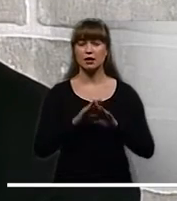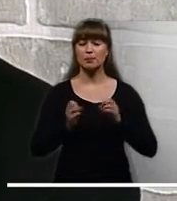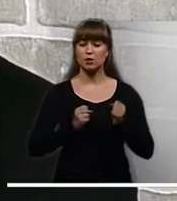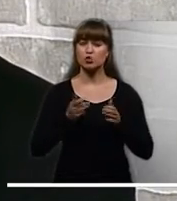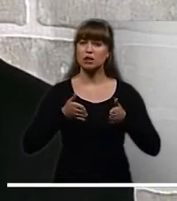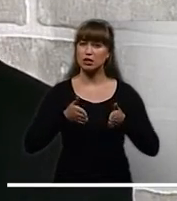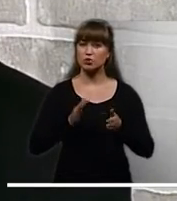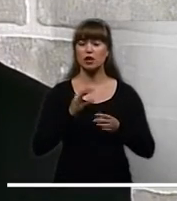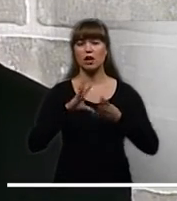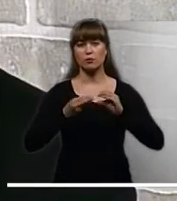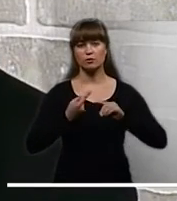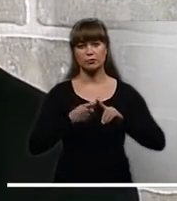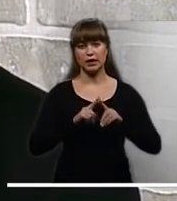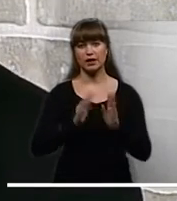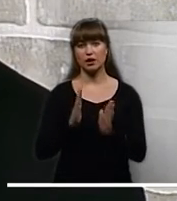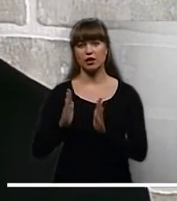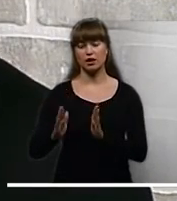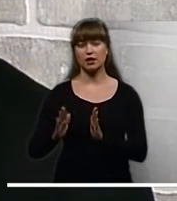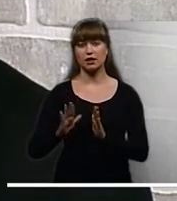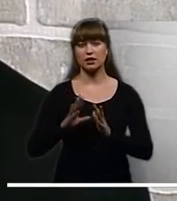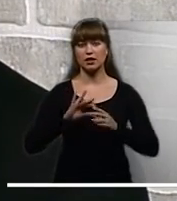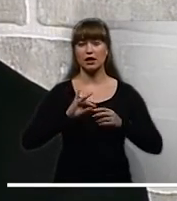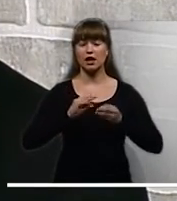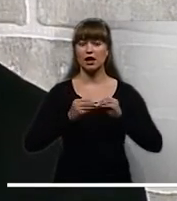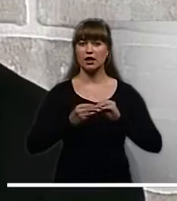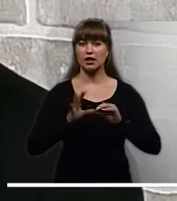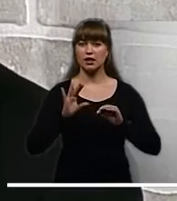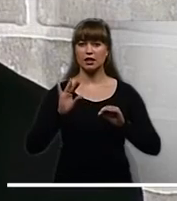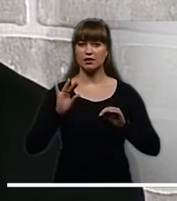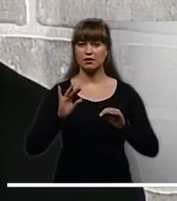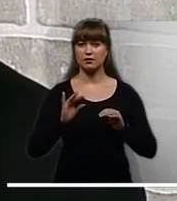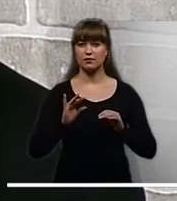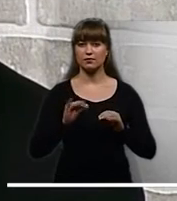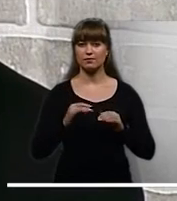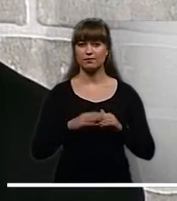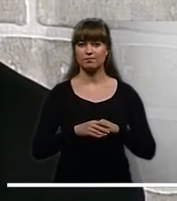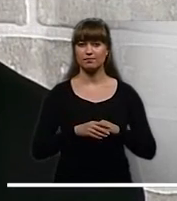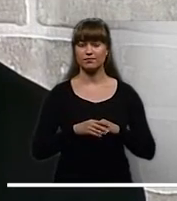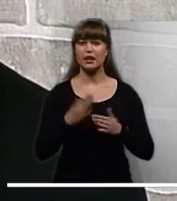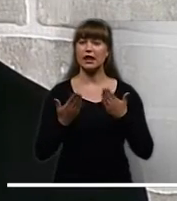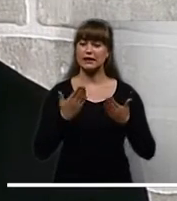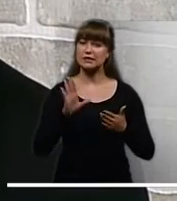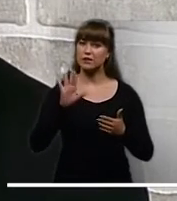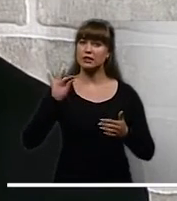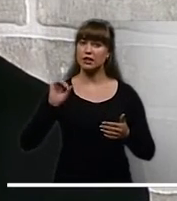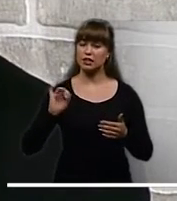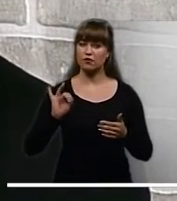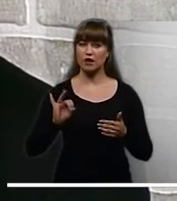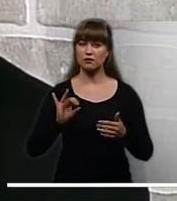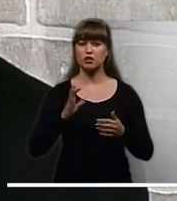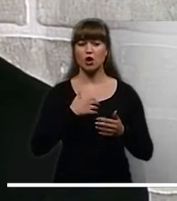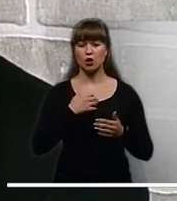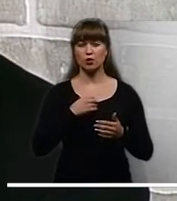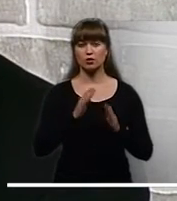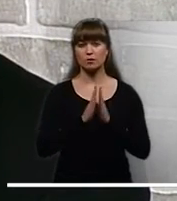дорожка. Но, в общем, никаких проблем нет. И во многих центрах она есть. Я немножко не понял. Если Виктор Иванович, он хочет ее